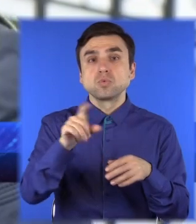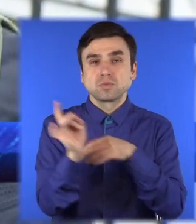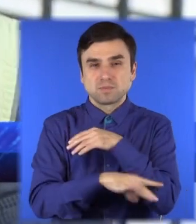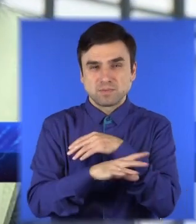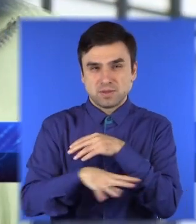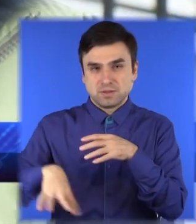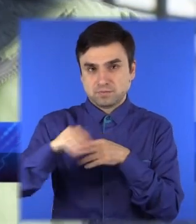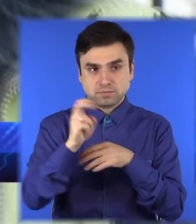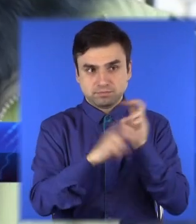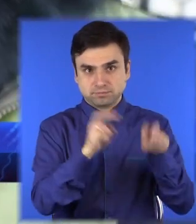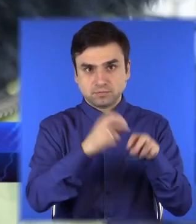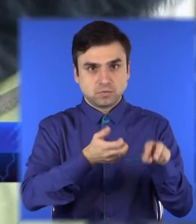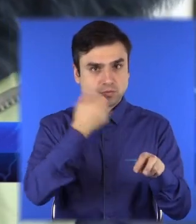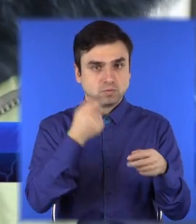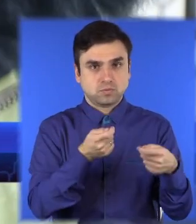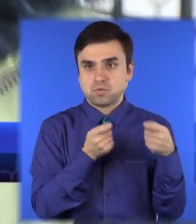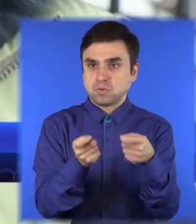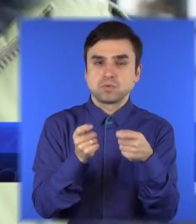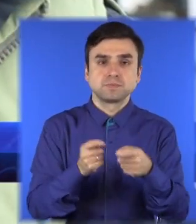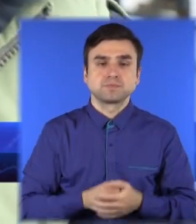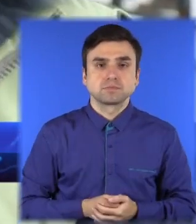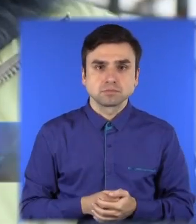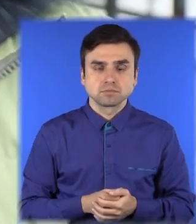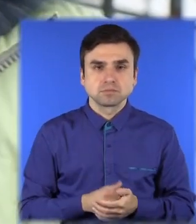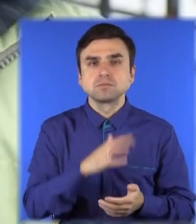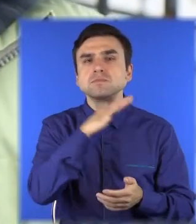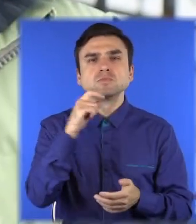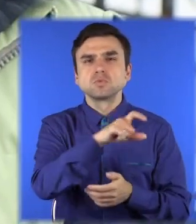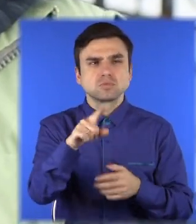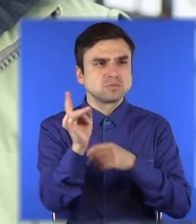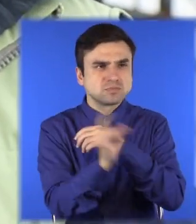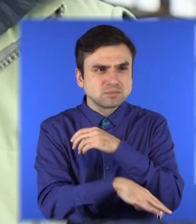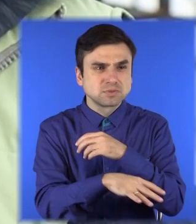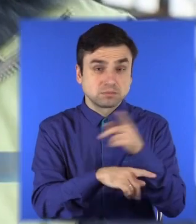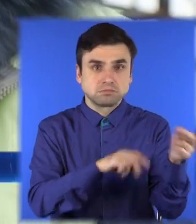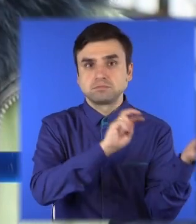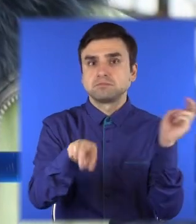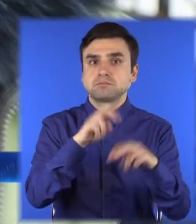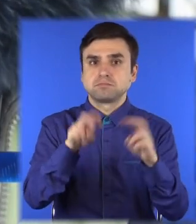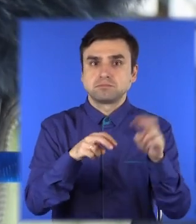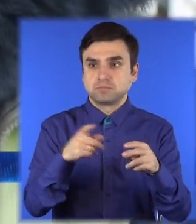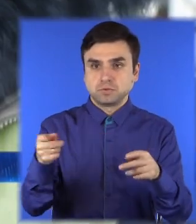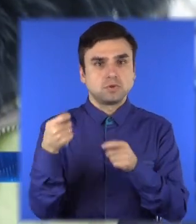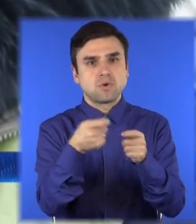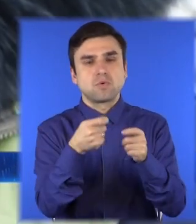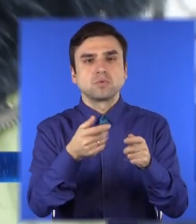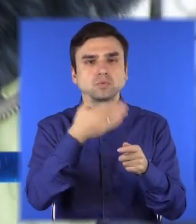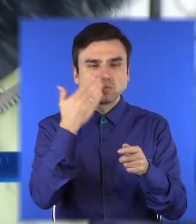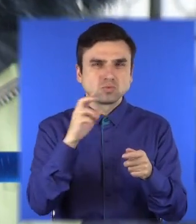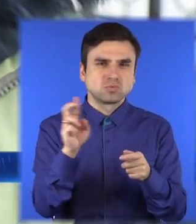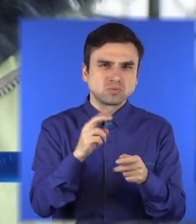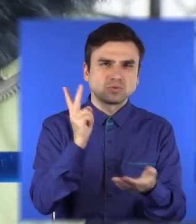можуть себе, як говориться, прокормити, обезпечити, приходять. Супи, борщі, каші,